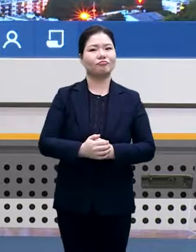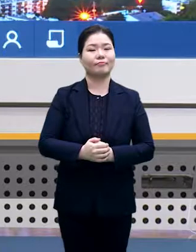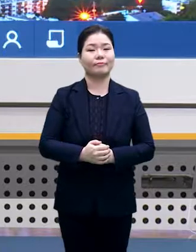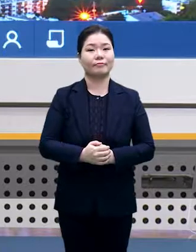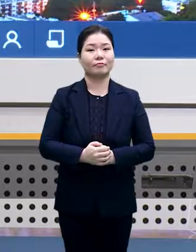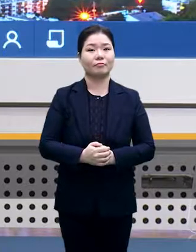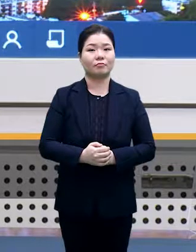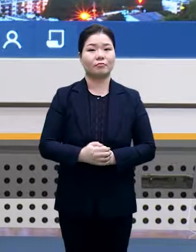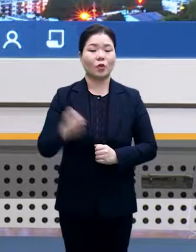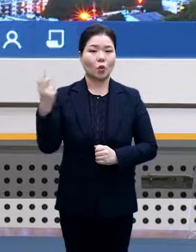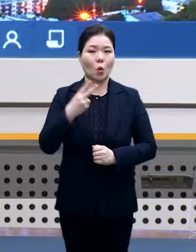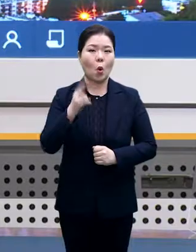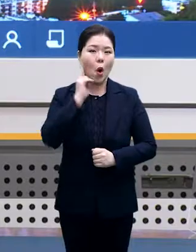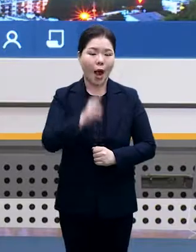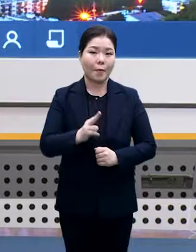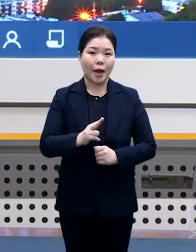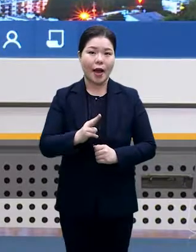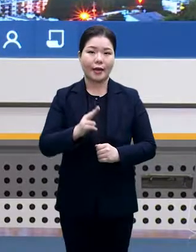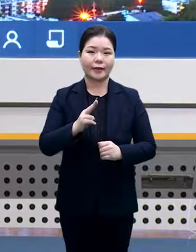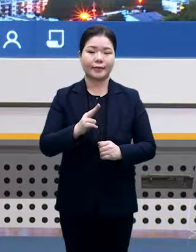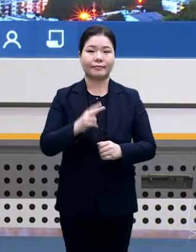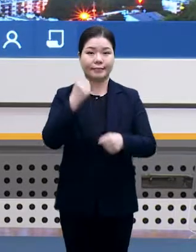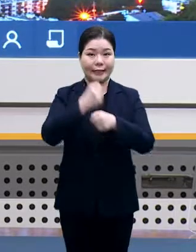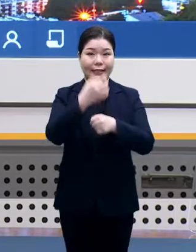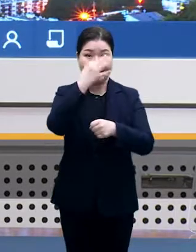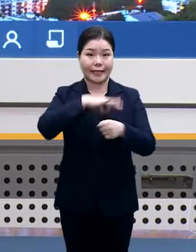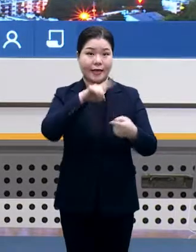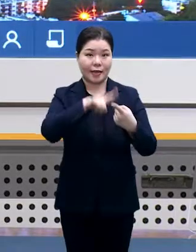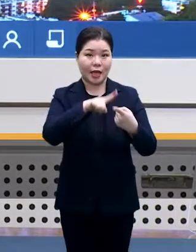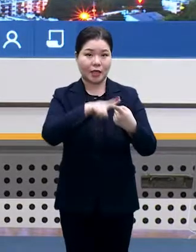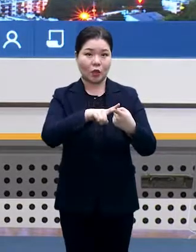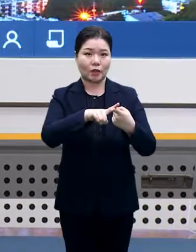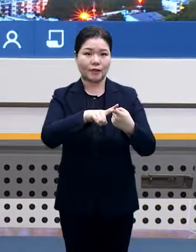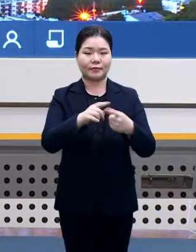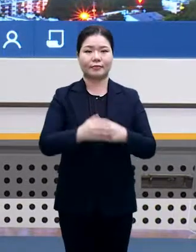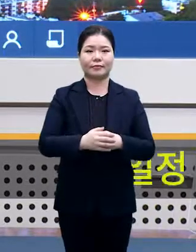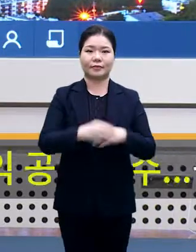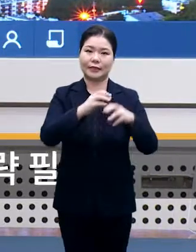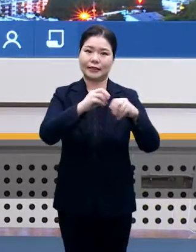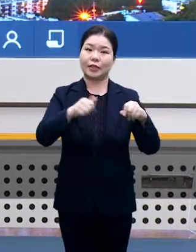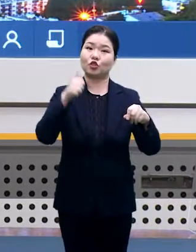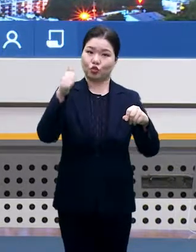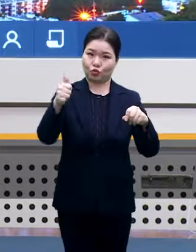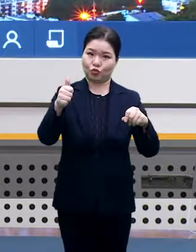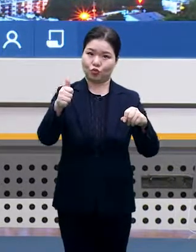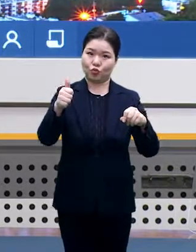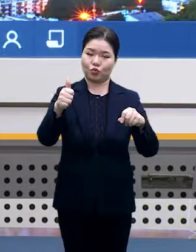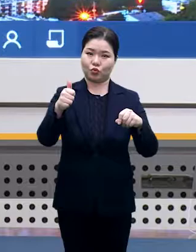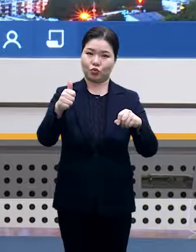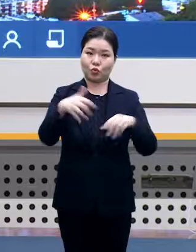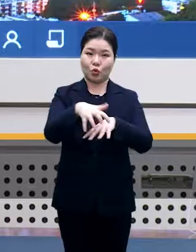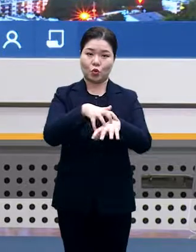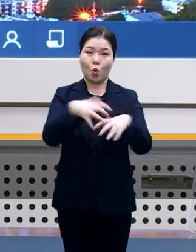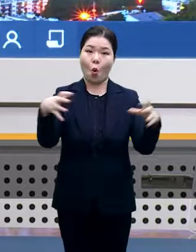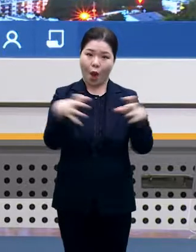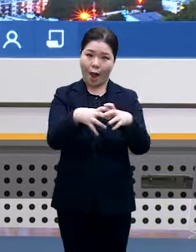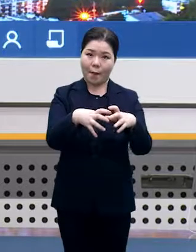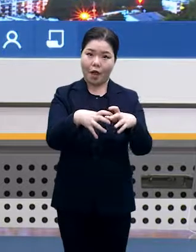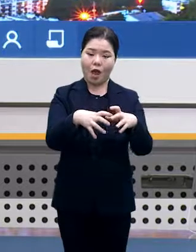있습니다. 또 과도한 개발 이익에 대해서는 토지주나 조합